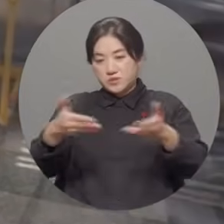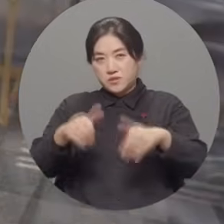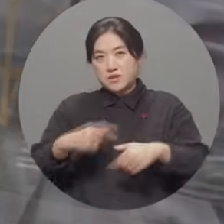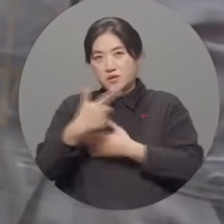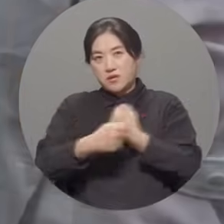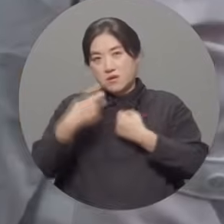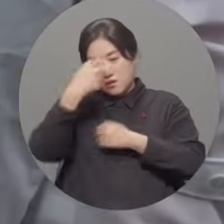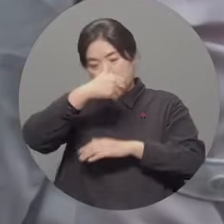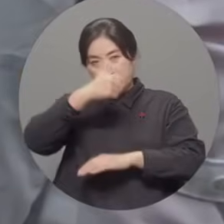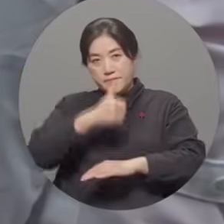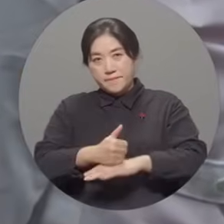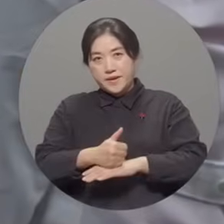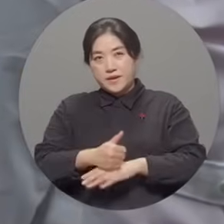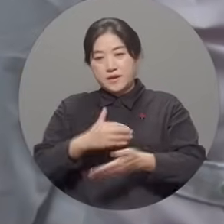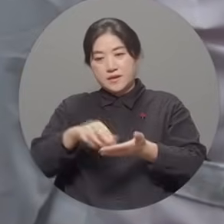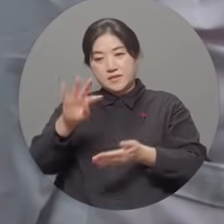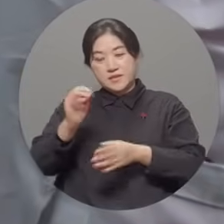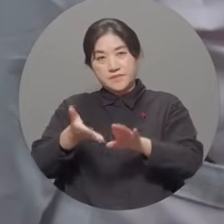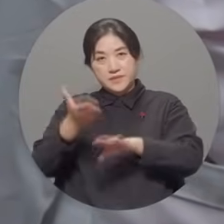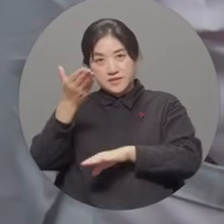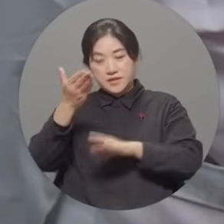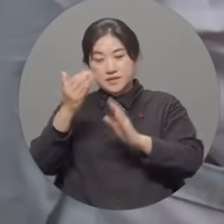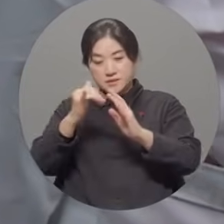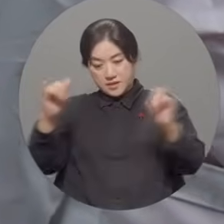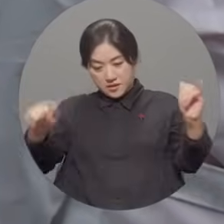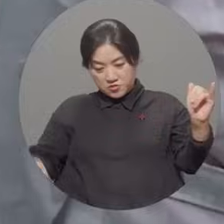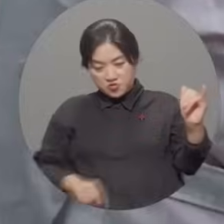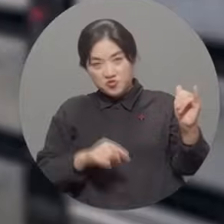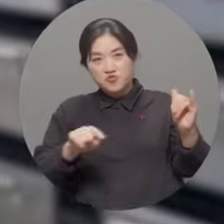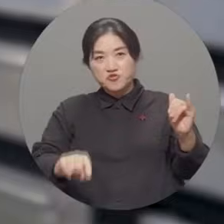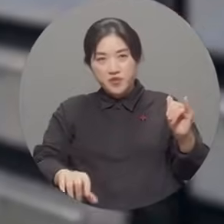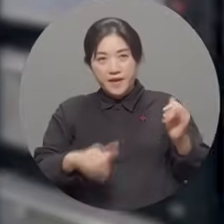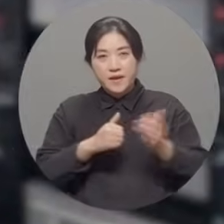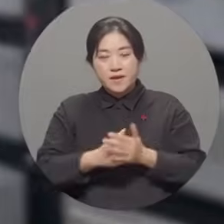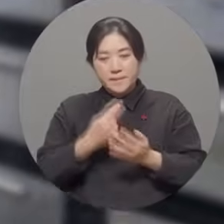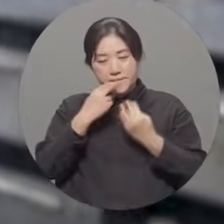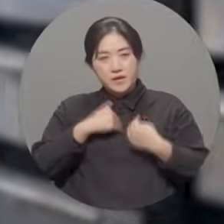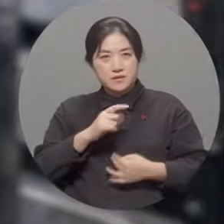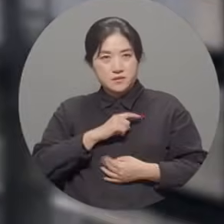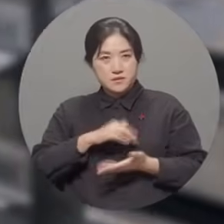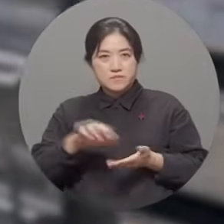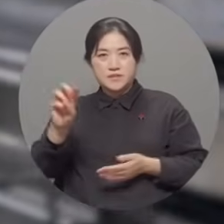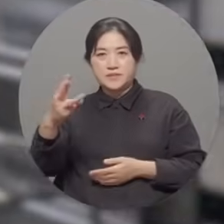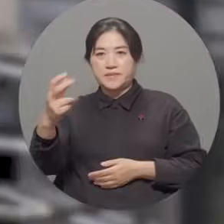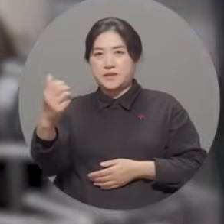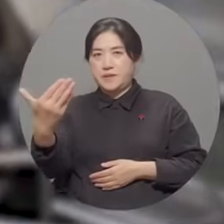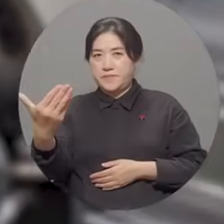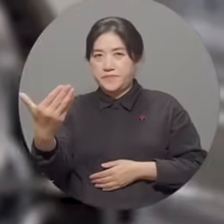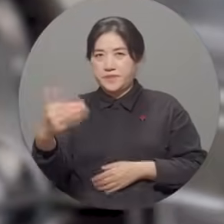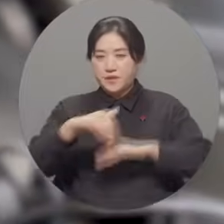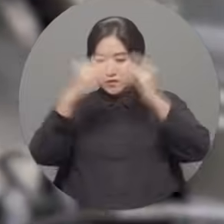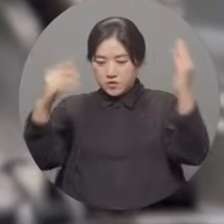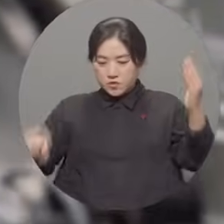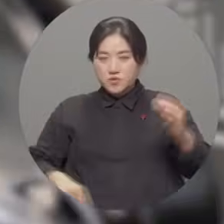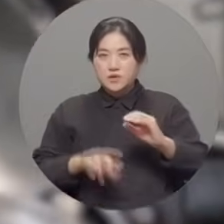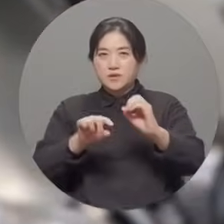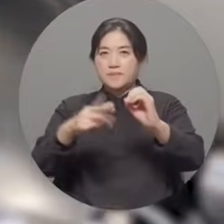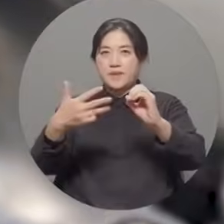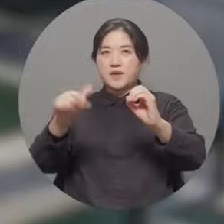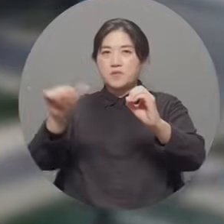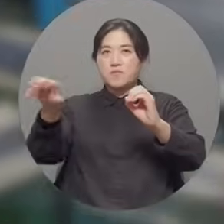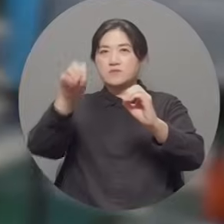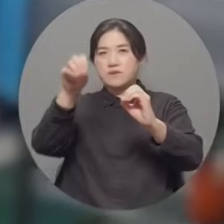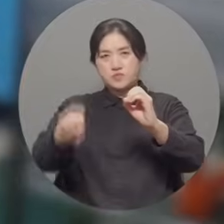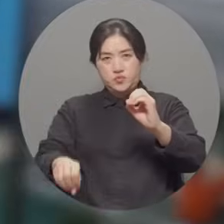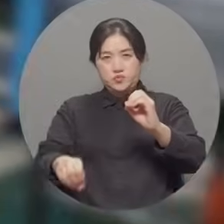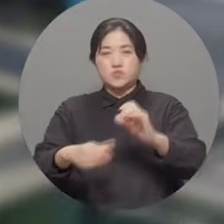건강검진 결과 4만 명 넘는 검진자 가운데 폐암 의심 진단은 모두 379명으로 전체의 0.85%에